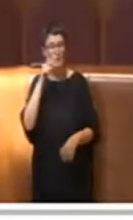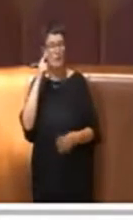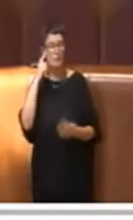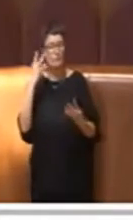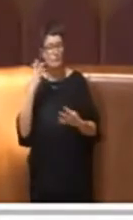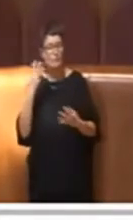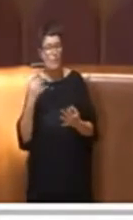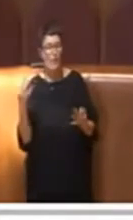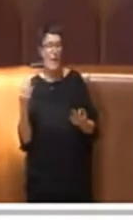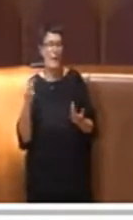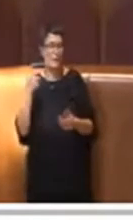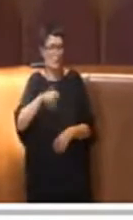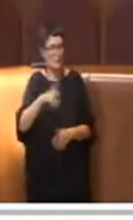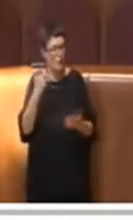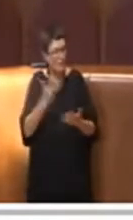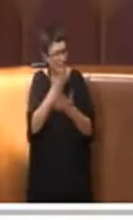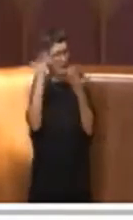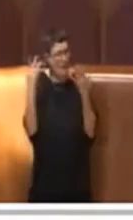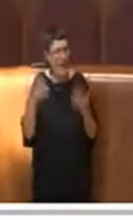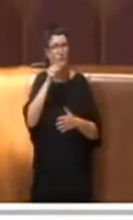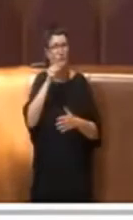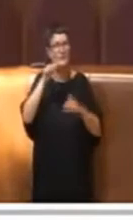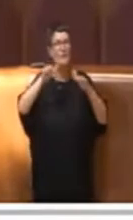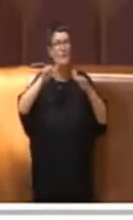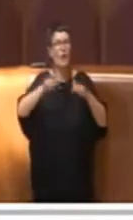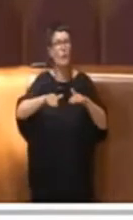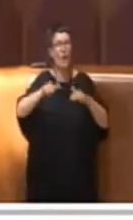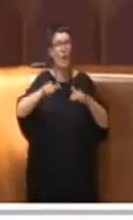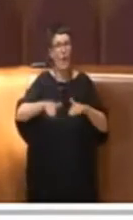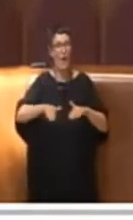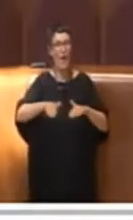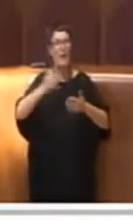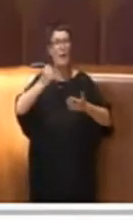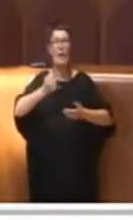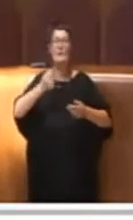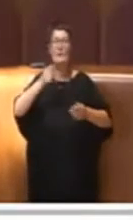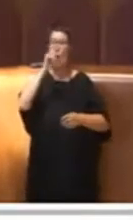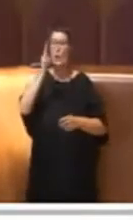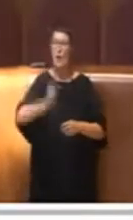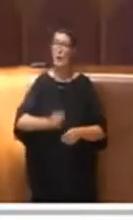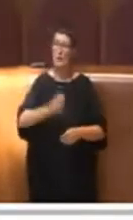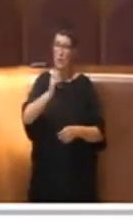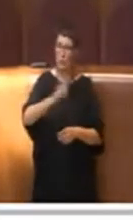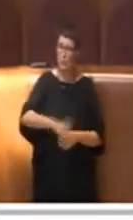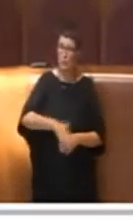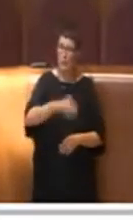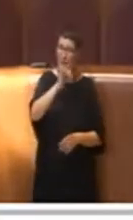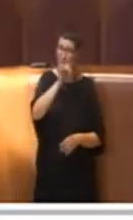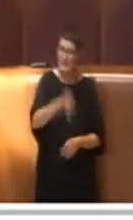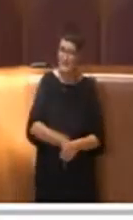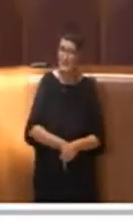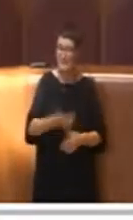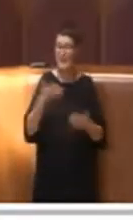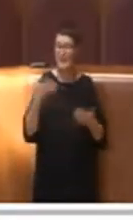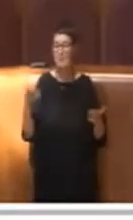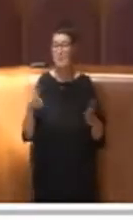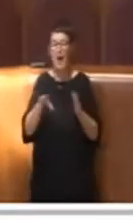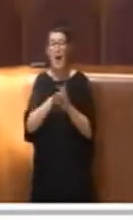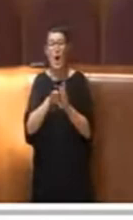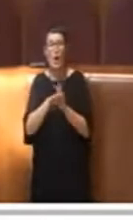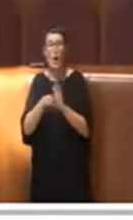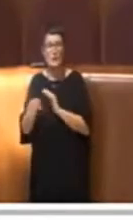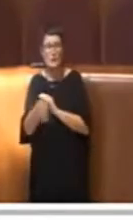patrimonio artistico-culturale. Ma noi riteniamo che il codice della strada e la distanza dai monumenti siano